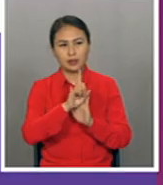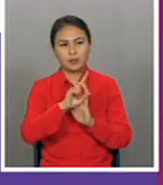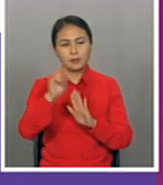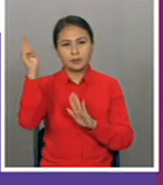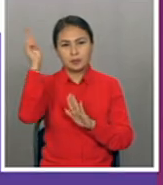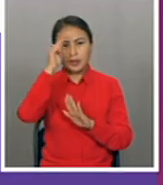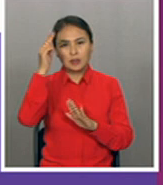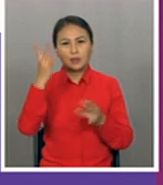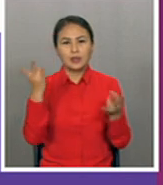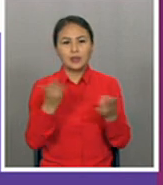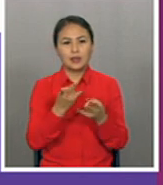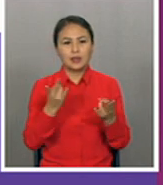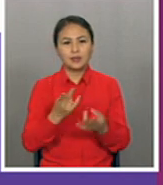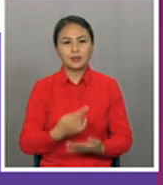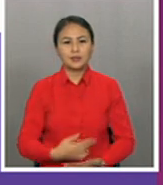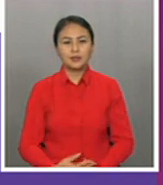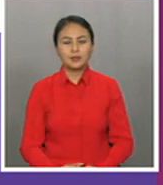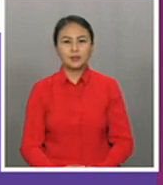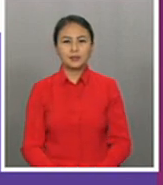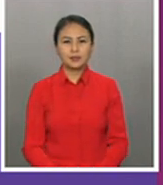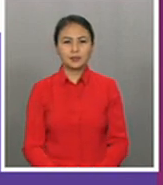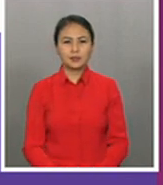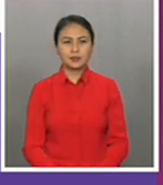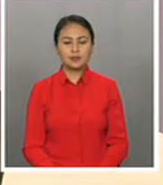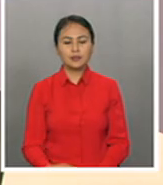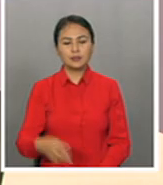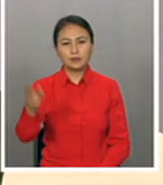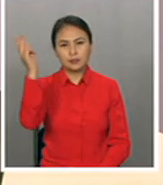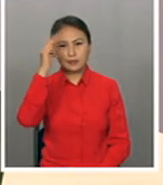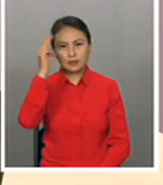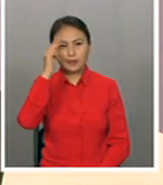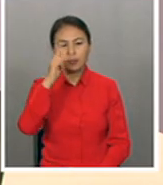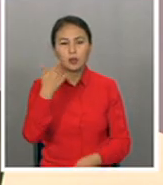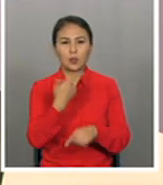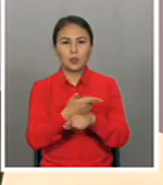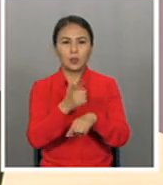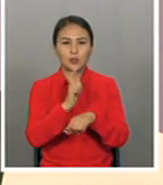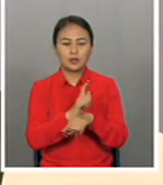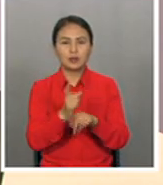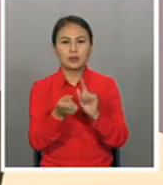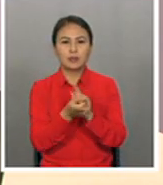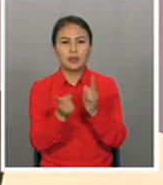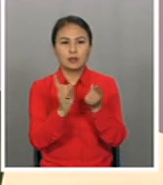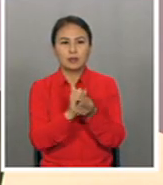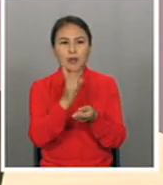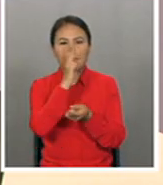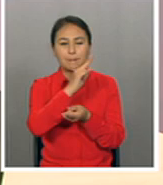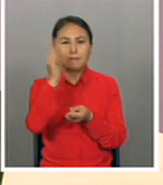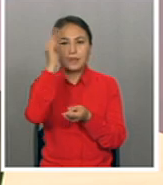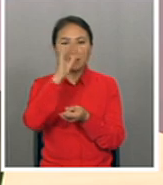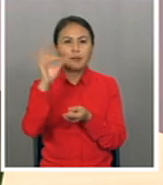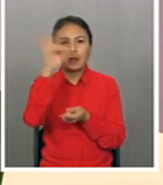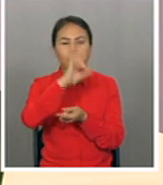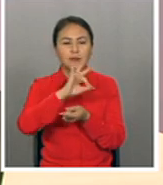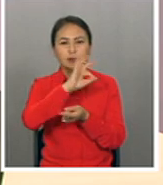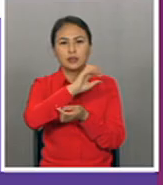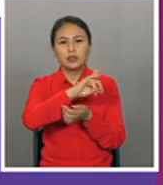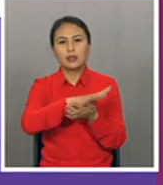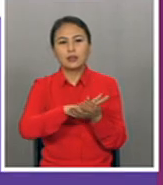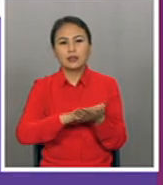білім керек екен. Жарайсыңдар, сабағымызды Өтебай Тұрманжановтың «Білім» атты өлеңімен